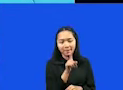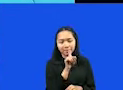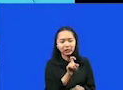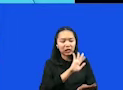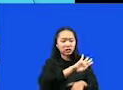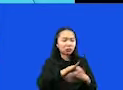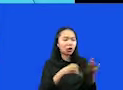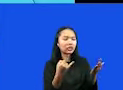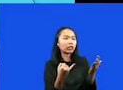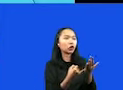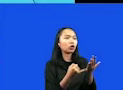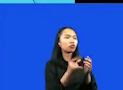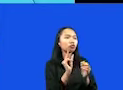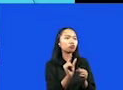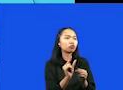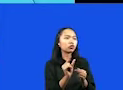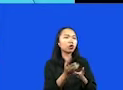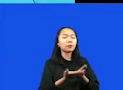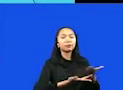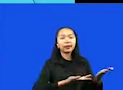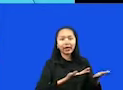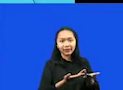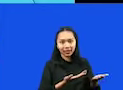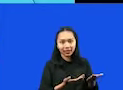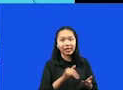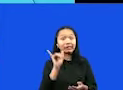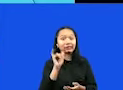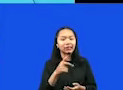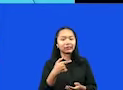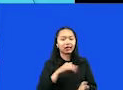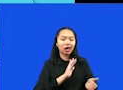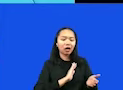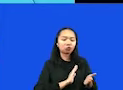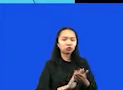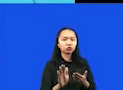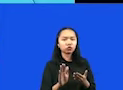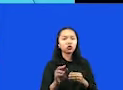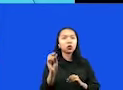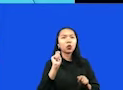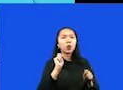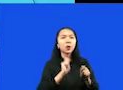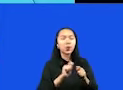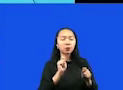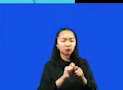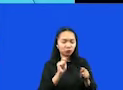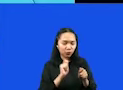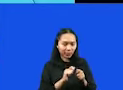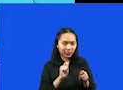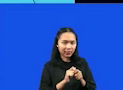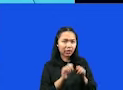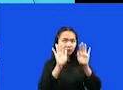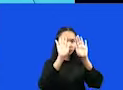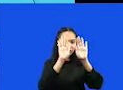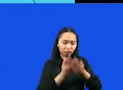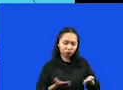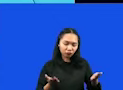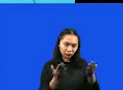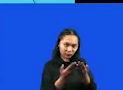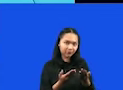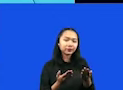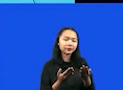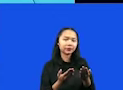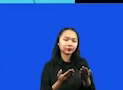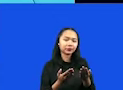pelayanan saya memang sudah terjun langsung di konten kreator di bidang konten kreator oke Heeh Iya dan di situ